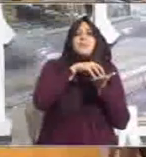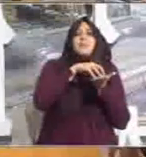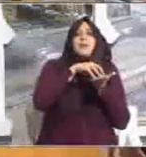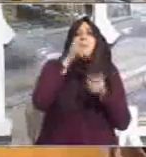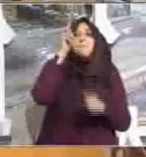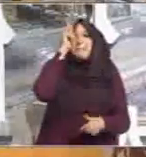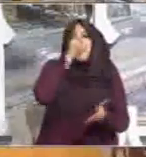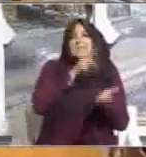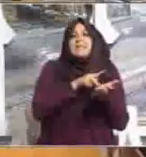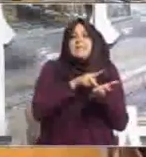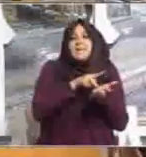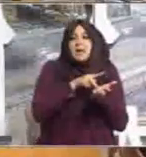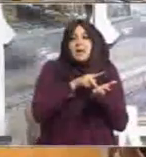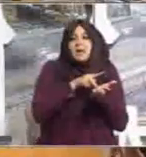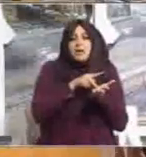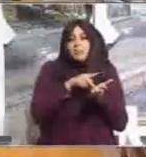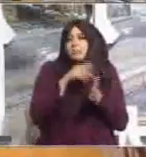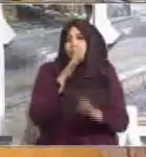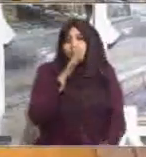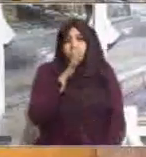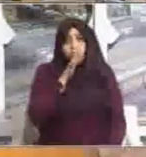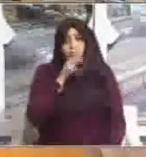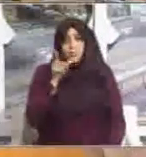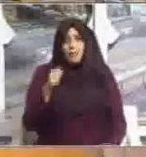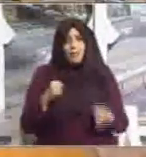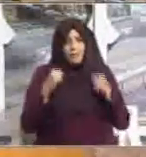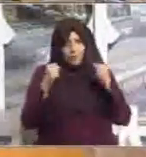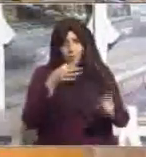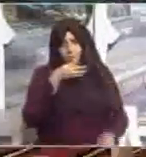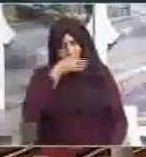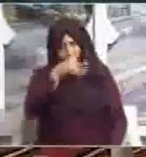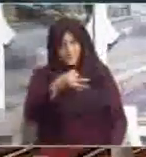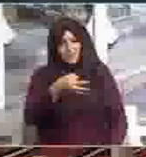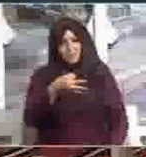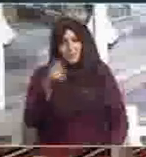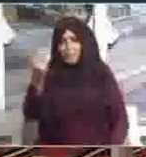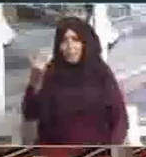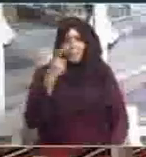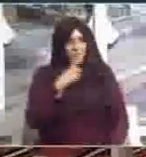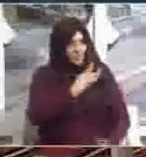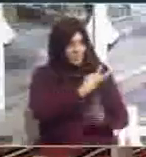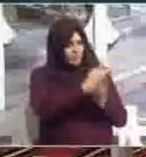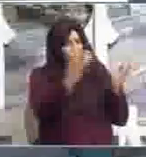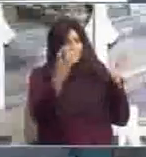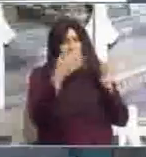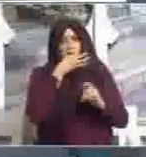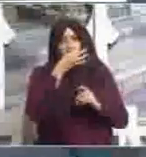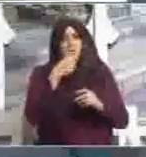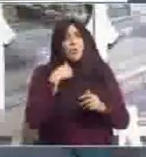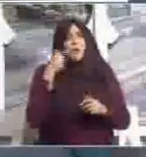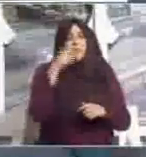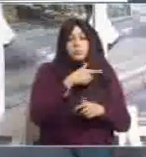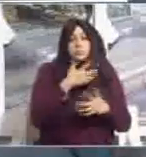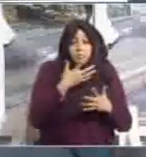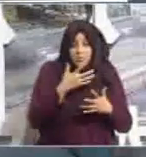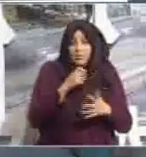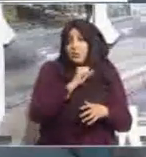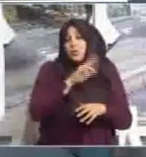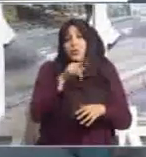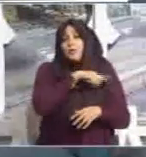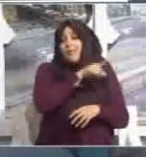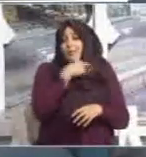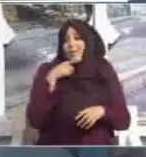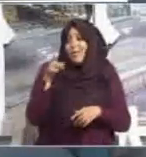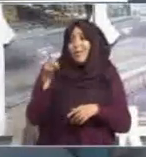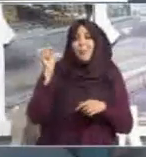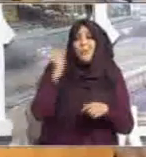شيء غريب جدا، لا يستطيع أن يقول هذا. شجاعة كبيرة جدا. شجاعة كبيرة في قول الحق، لأنه ينتظر أن يكذبوه. هو